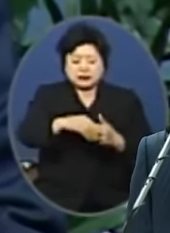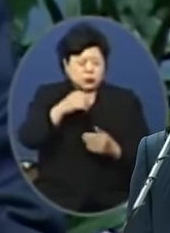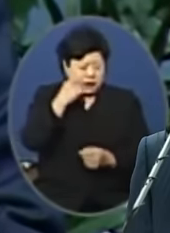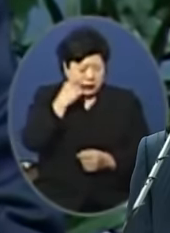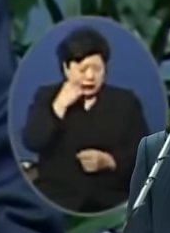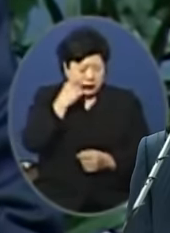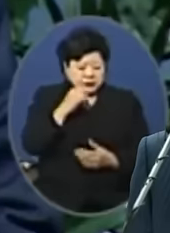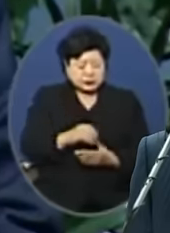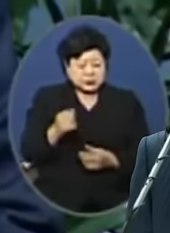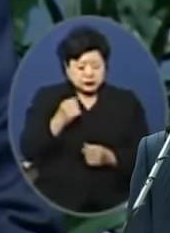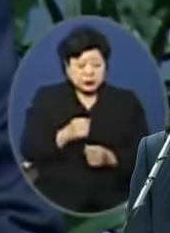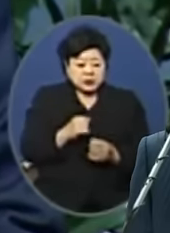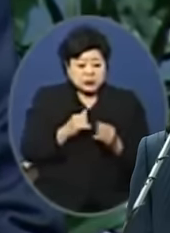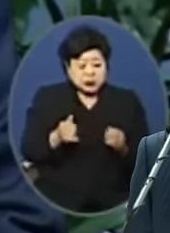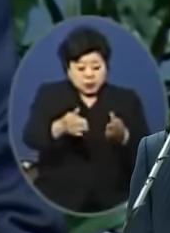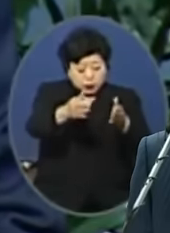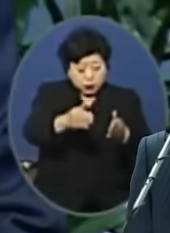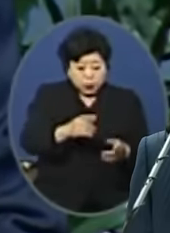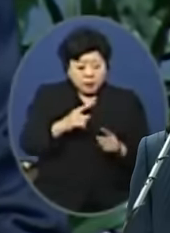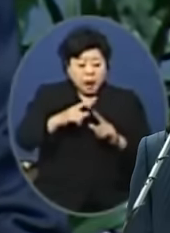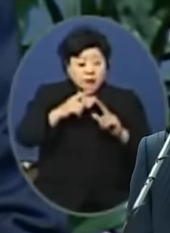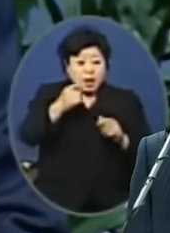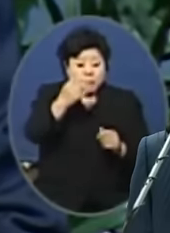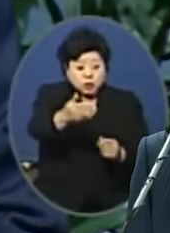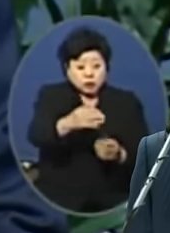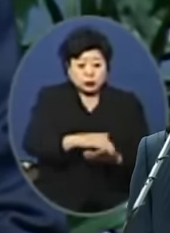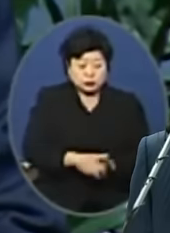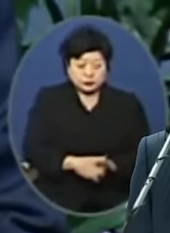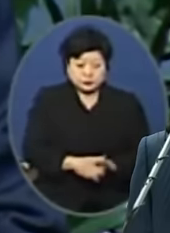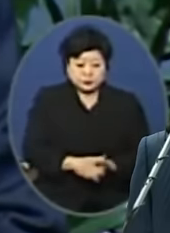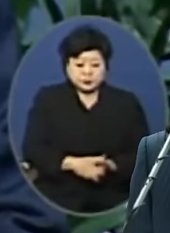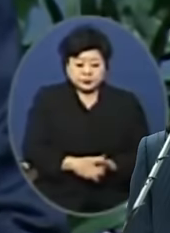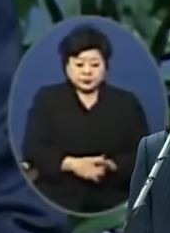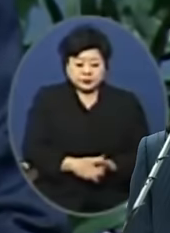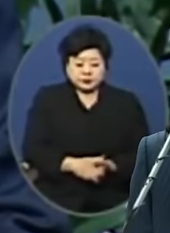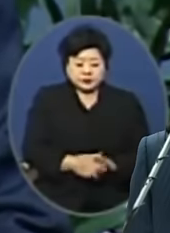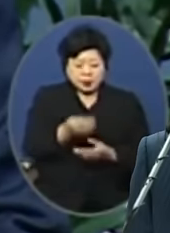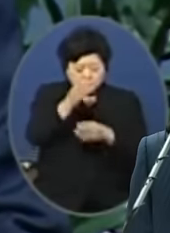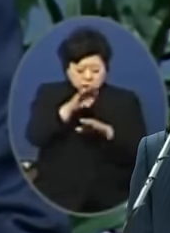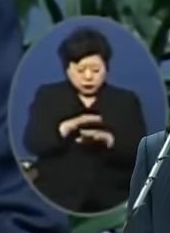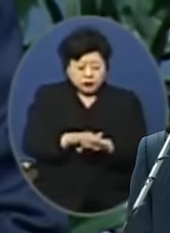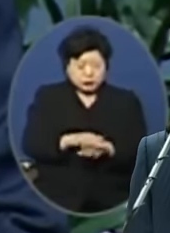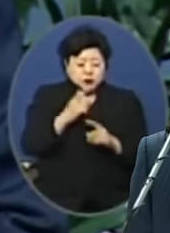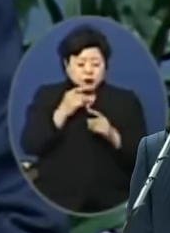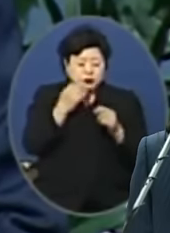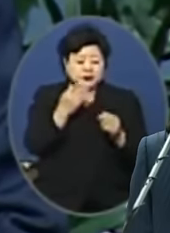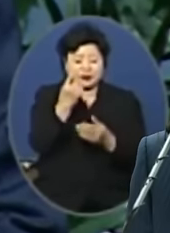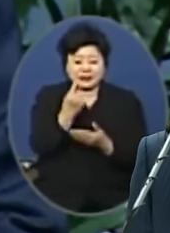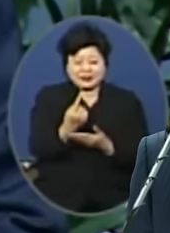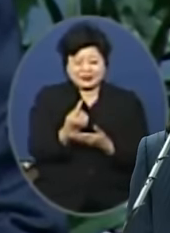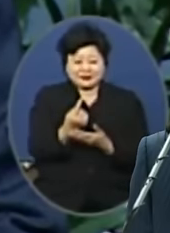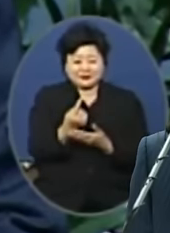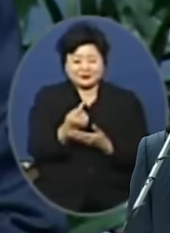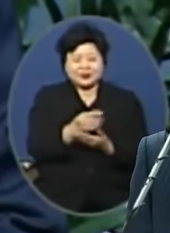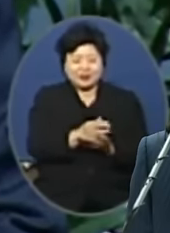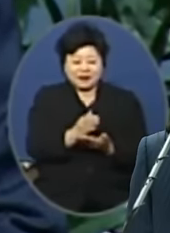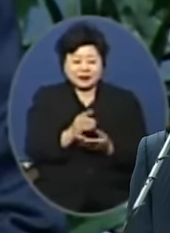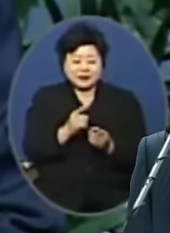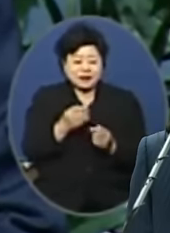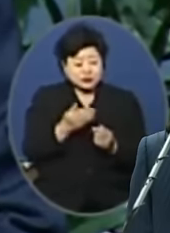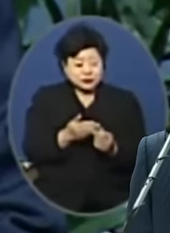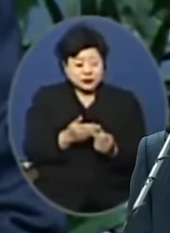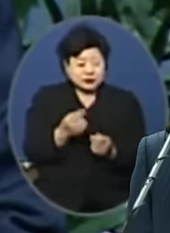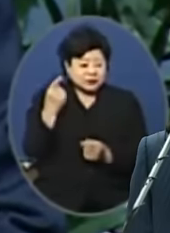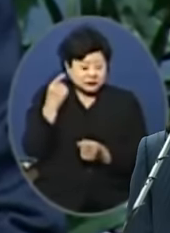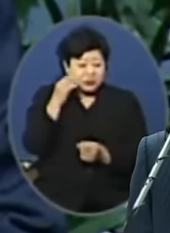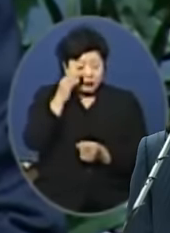성령이 사람들을 통해서 말씀을 하는 것입니다. 우리 성도들이 저에게 와서 여러 가지 이야기할 때 제가